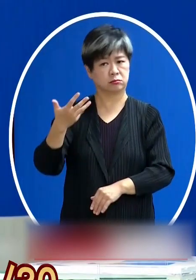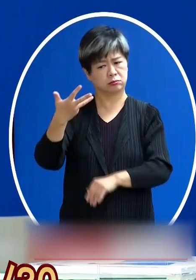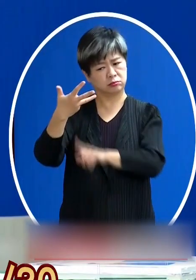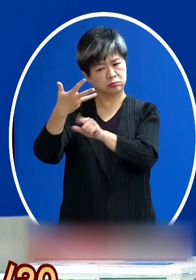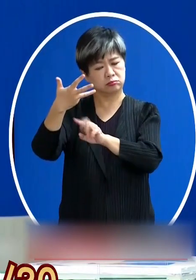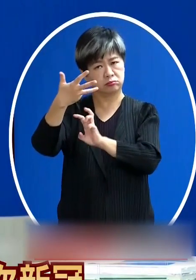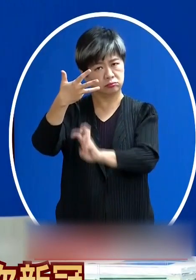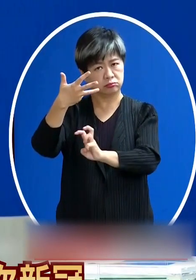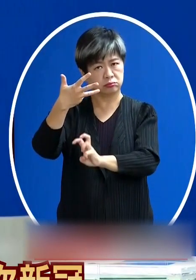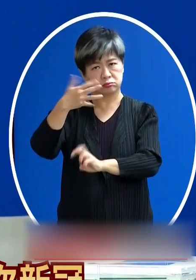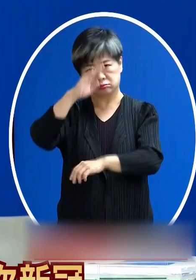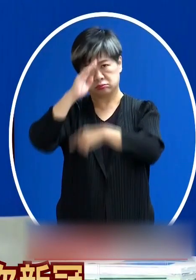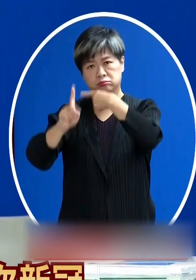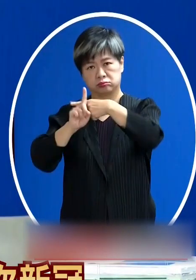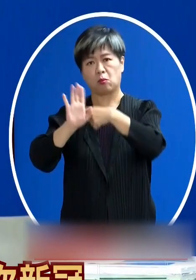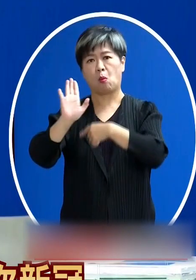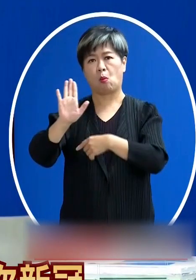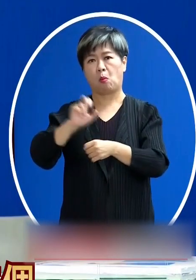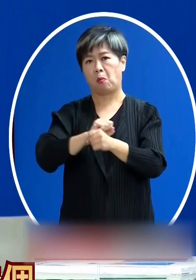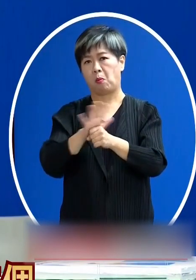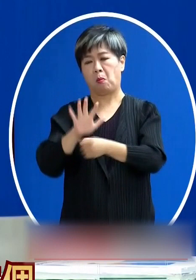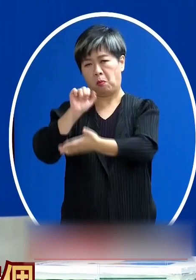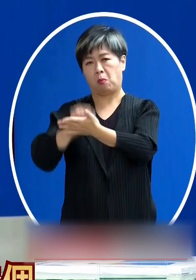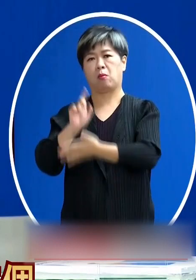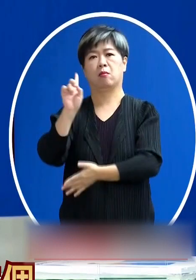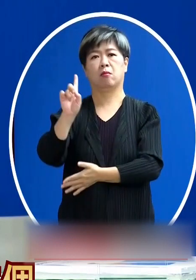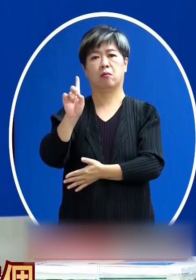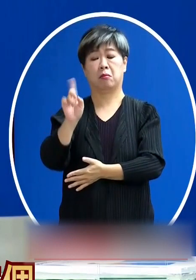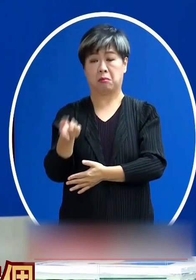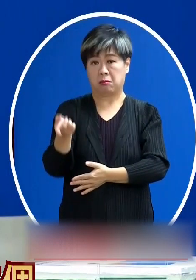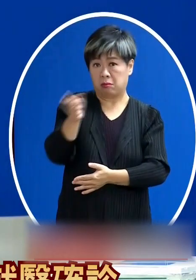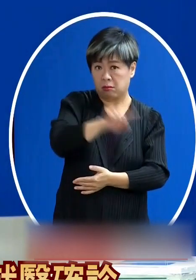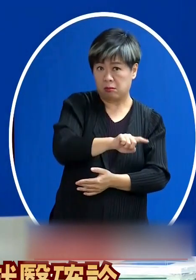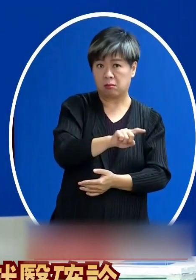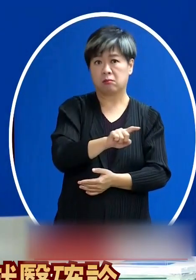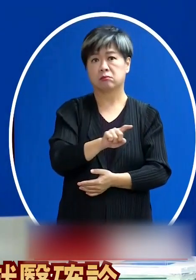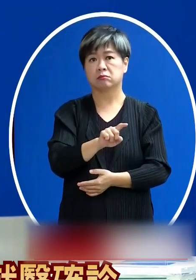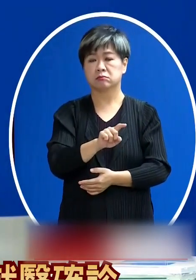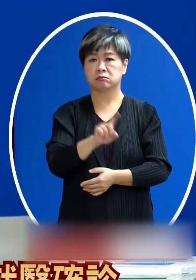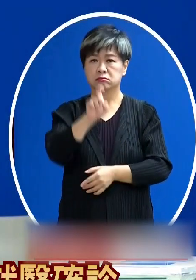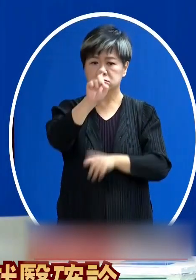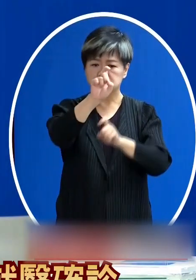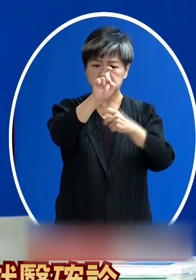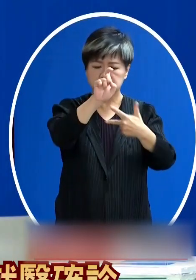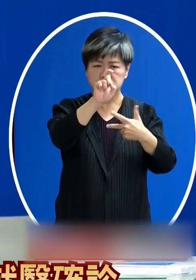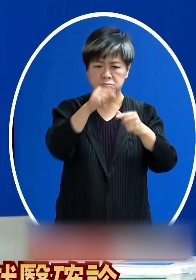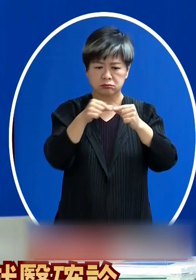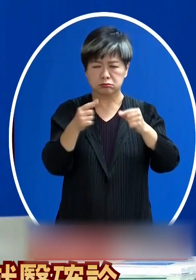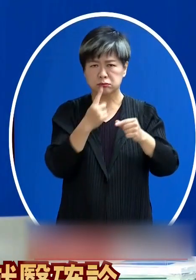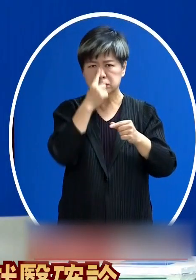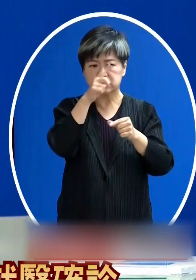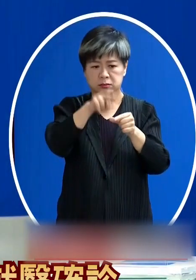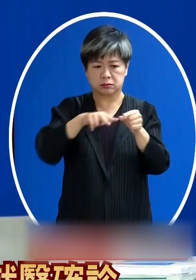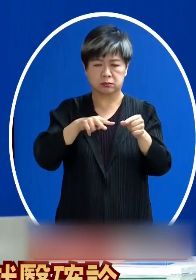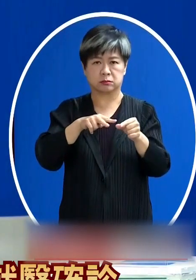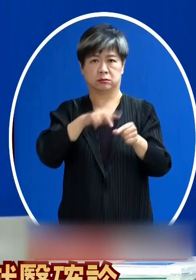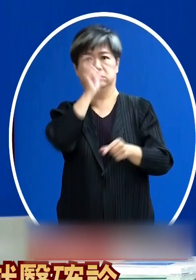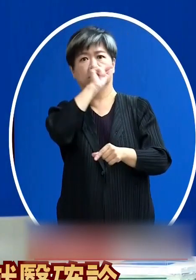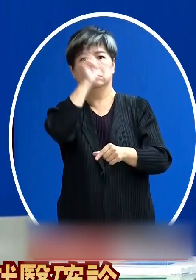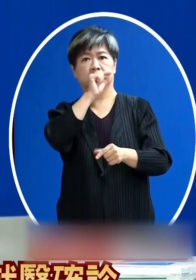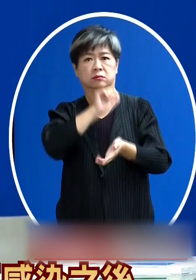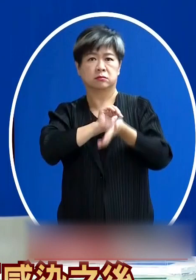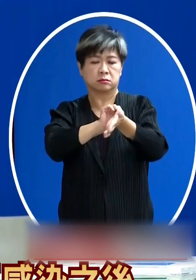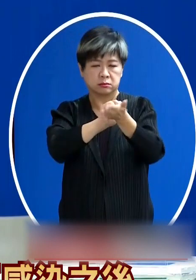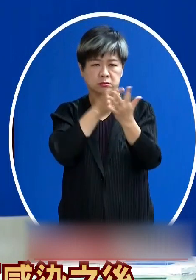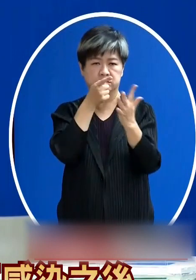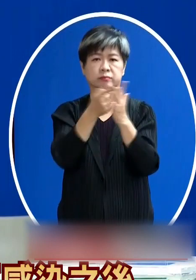号已经曾经确诊过一次新冠，所以这一次呢，经过这个后续10月17快筛阳及就医确